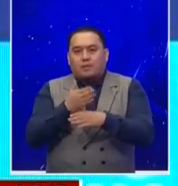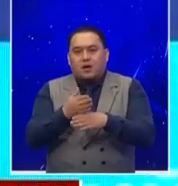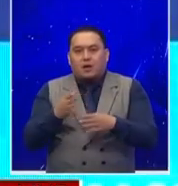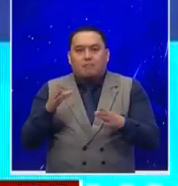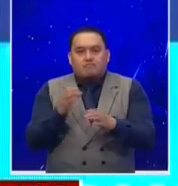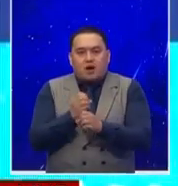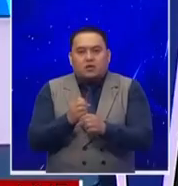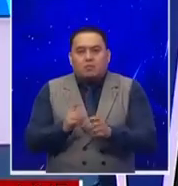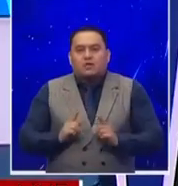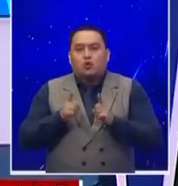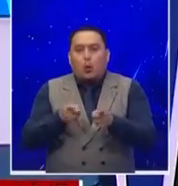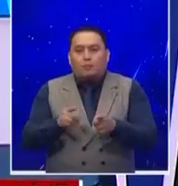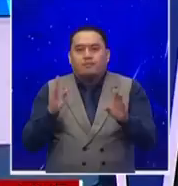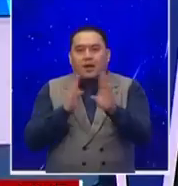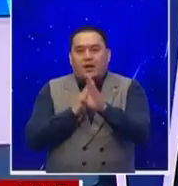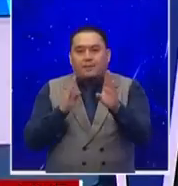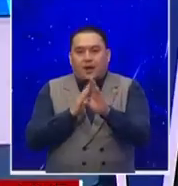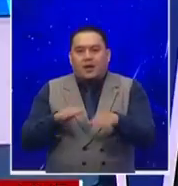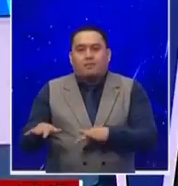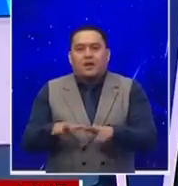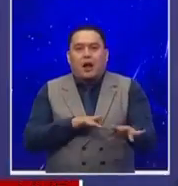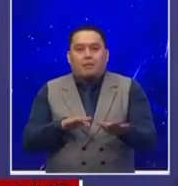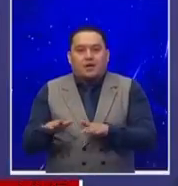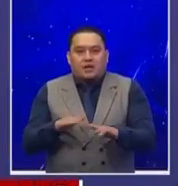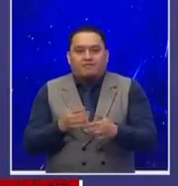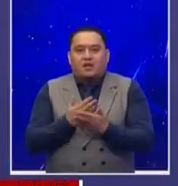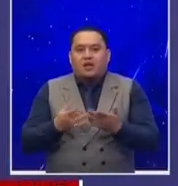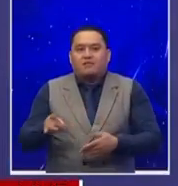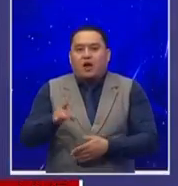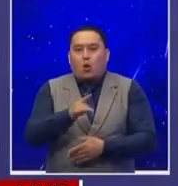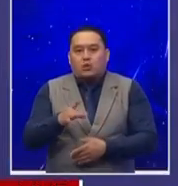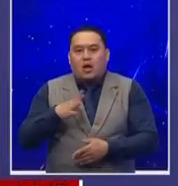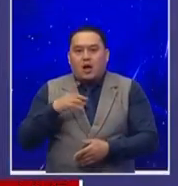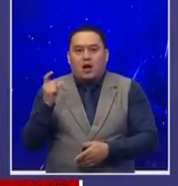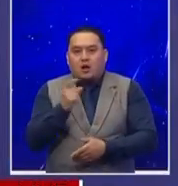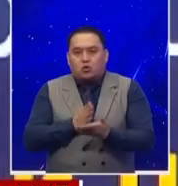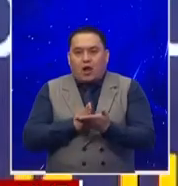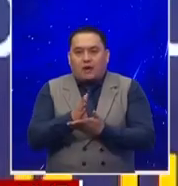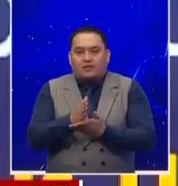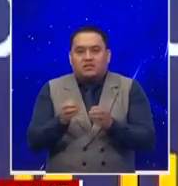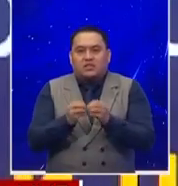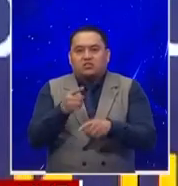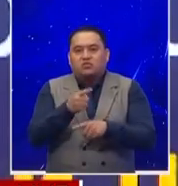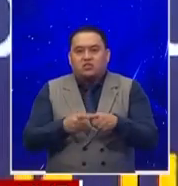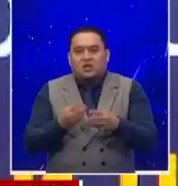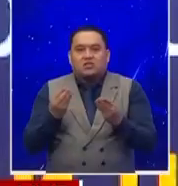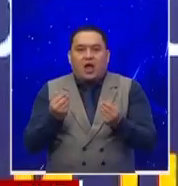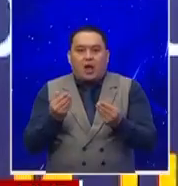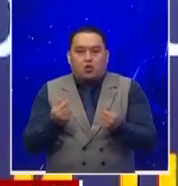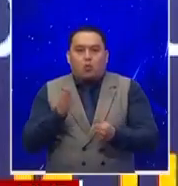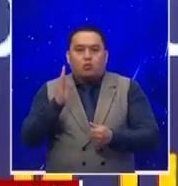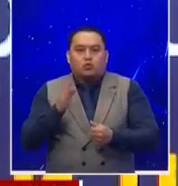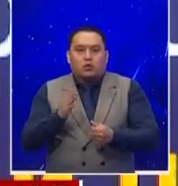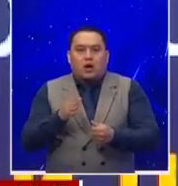меньше половины поступлений на природоохранные мероприятия, а в некоторых регионах на экологию направляли лишь десятую часть денег. Теперь